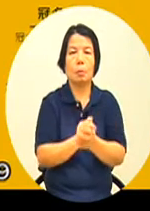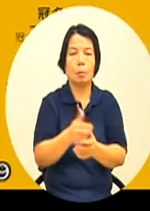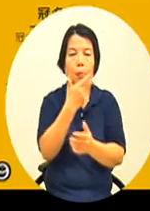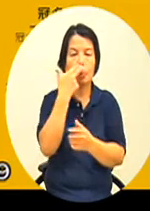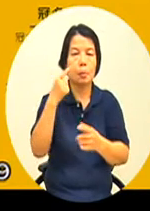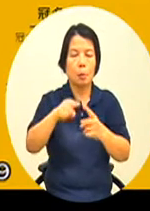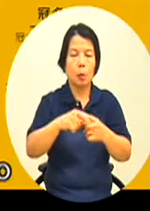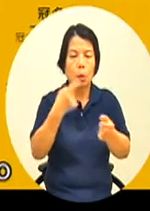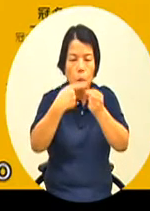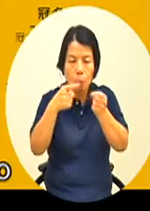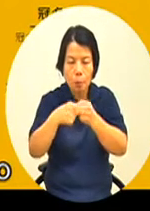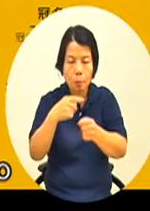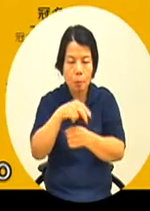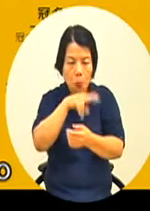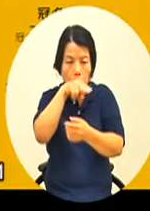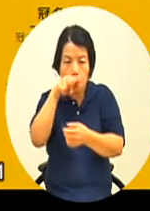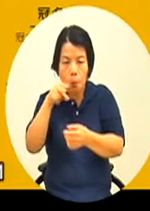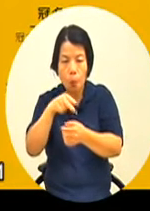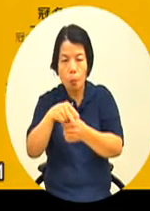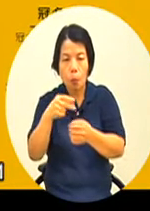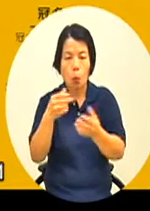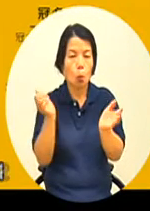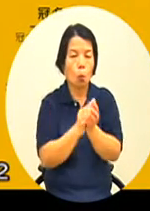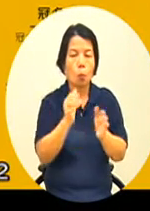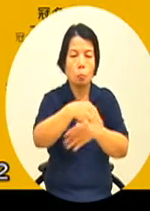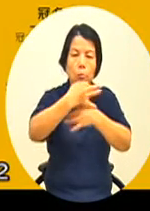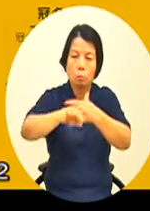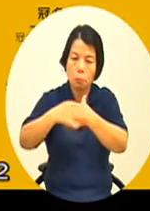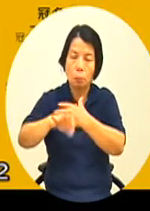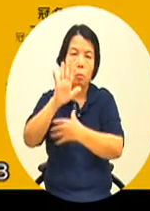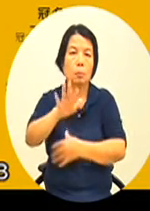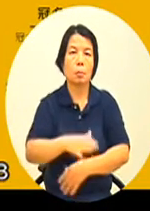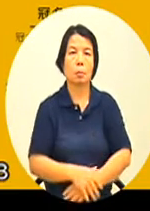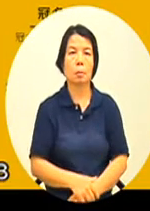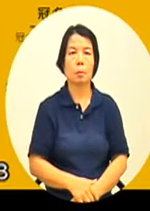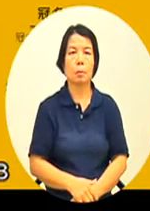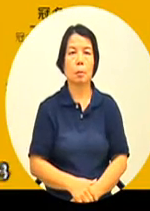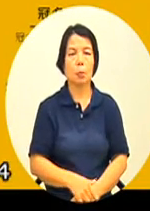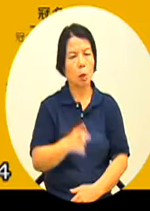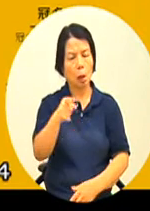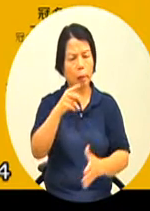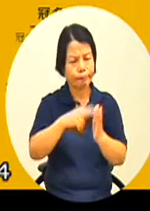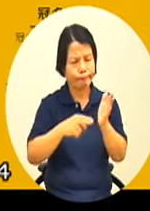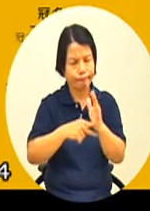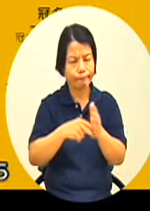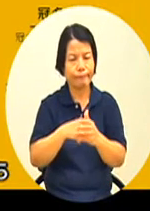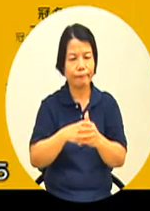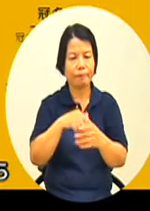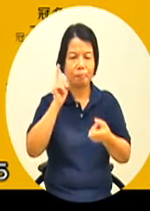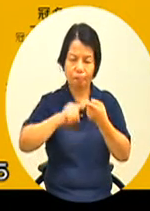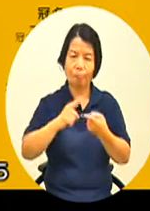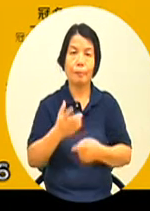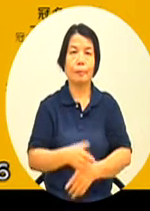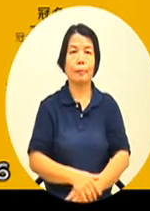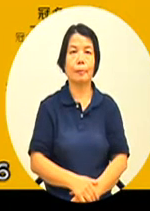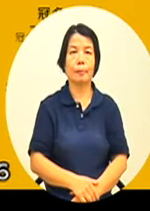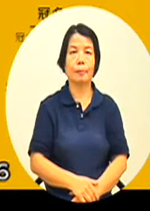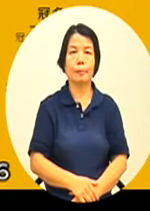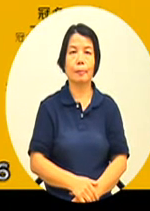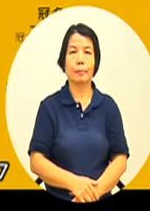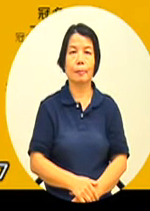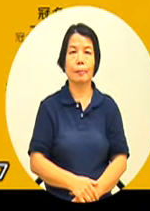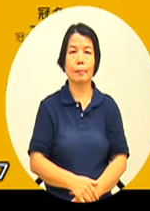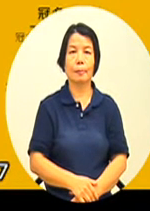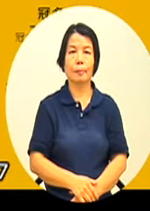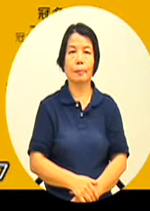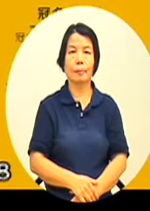1分钟就可以看完，哪里有缺点？我看一看呢，好像讲的也有道理，所以你们因为